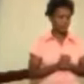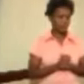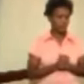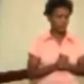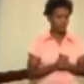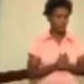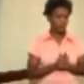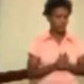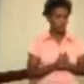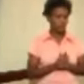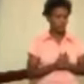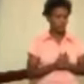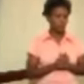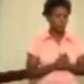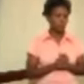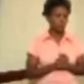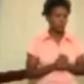Développement?